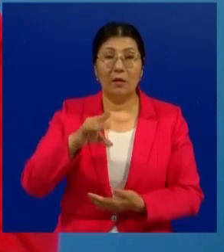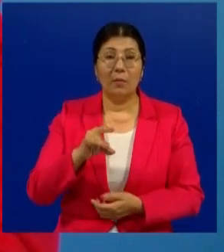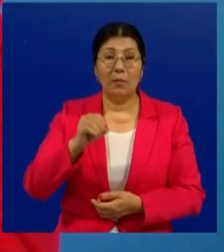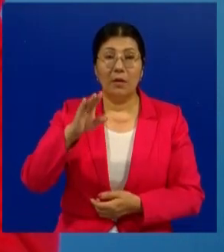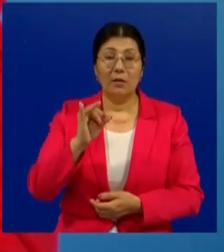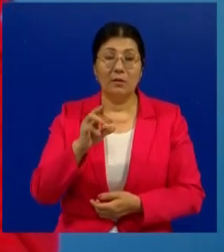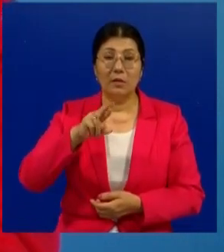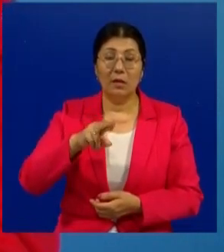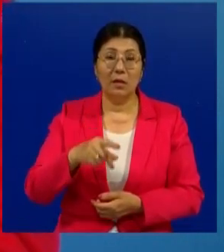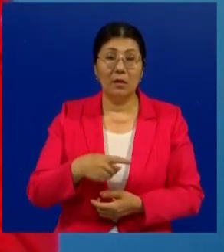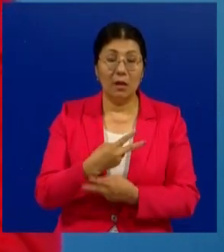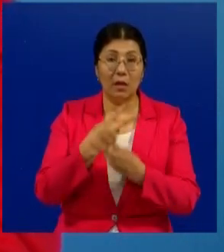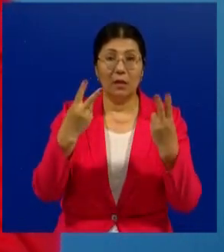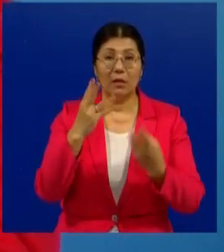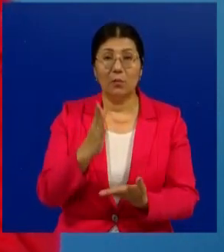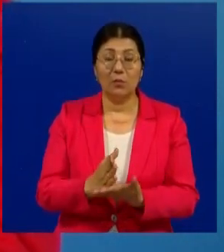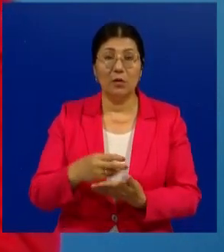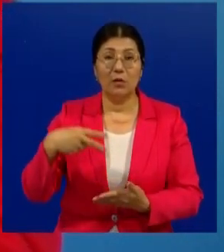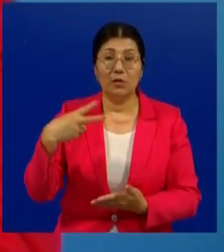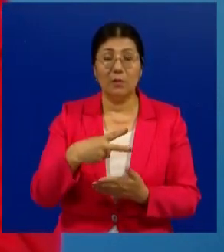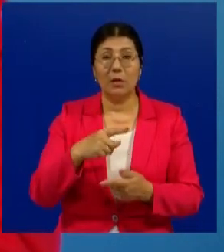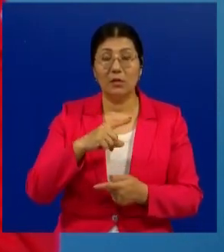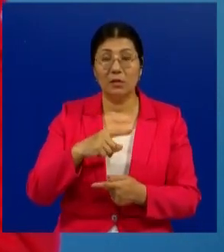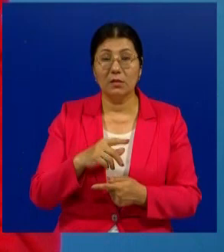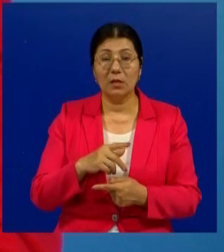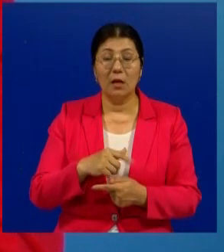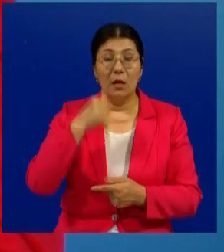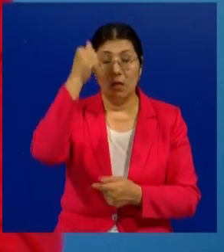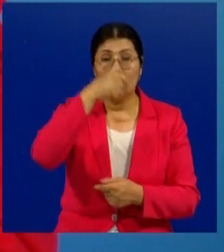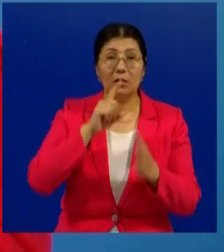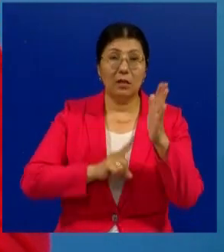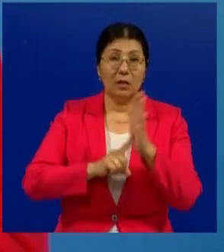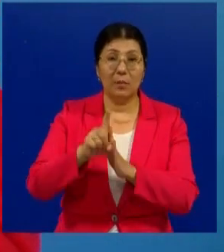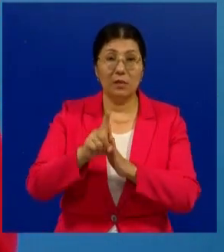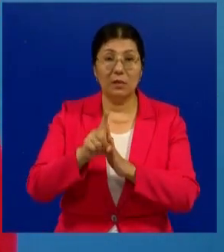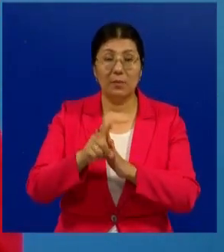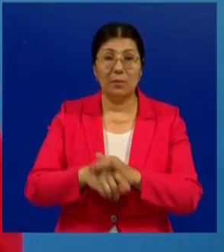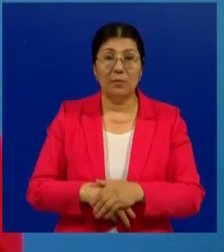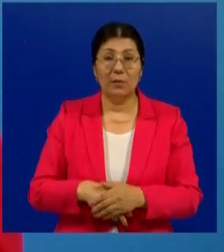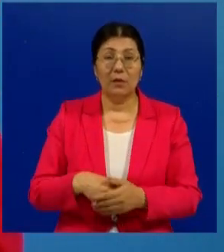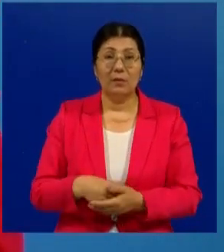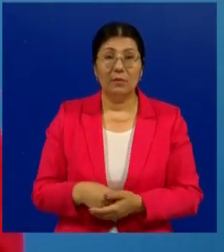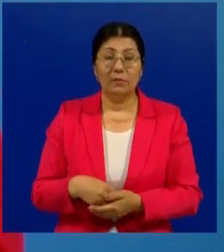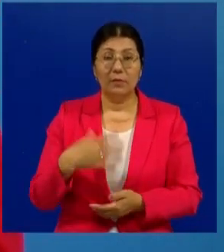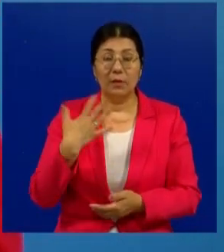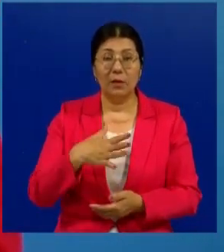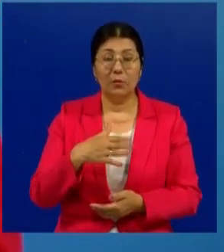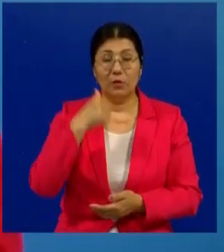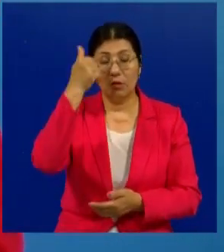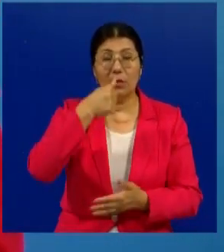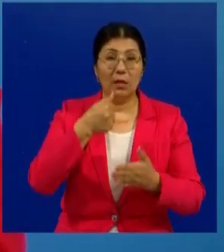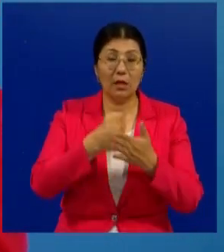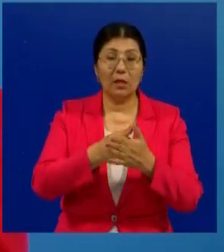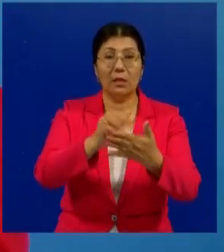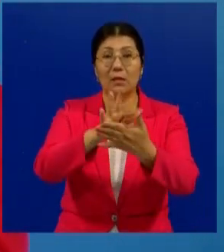хронологиялық жағынан алып қарайтын болсақ, әрине 20-шы ғасырдың 20-шы жылдарынан бастап, бұл 20-шы ғасырдың 50-шы жылдарының ортасына дейін